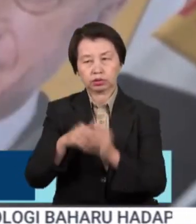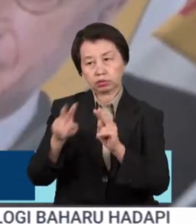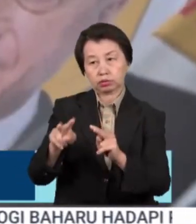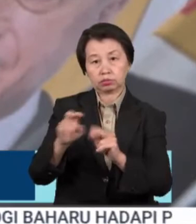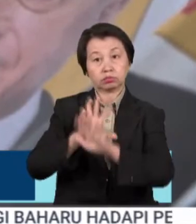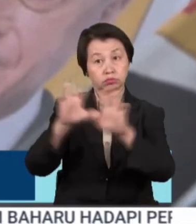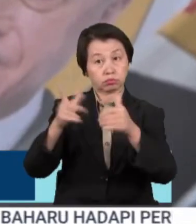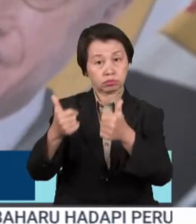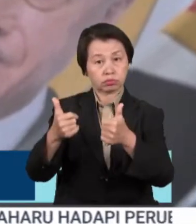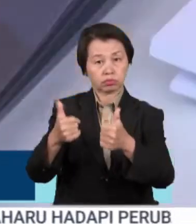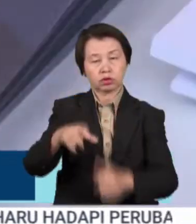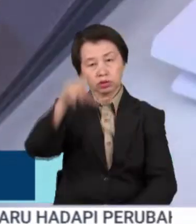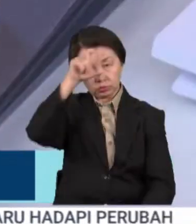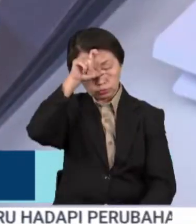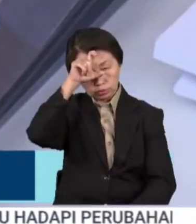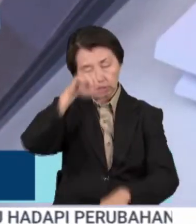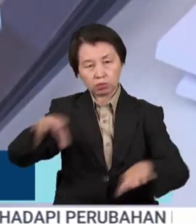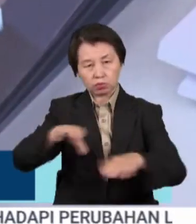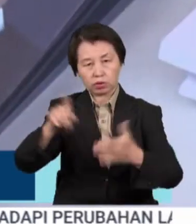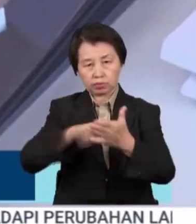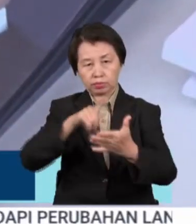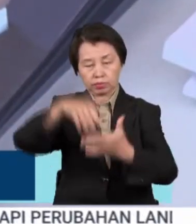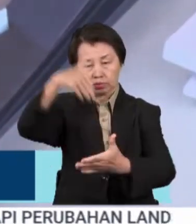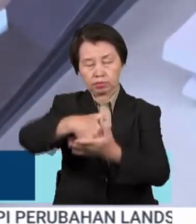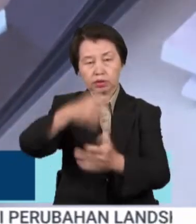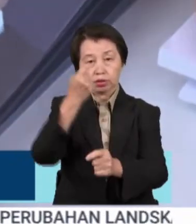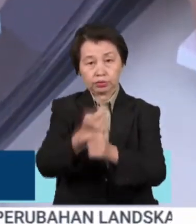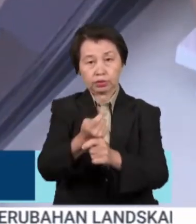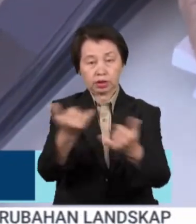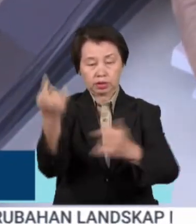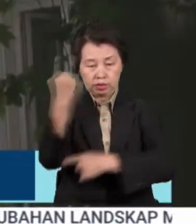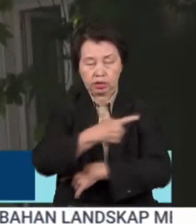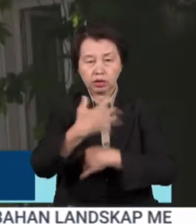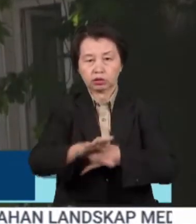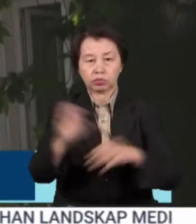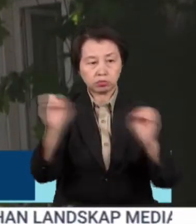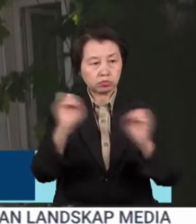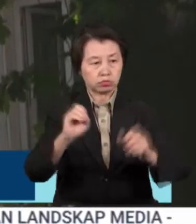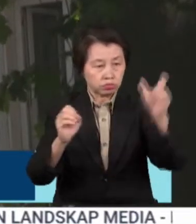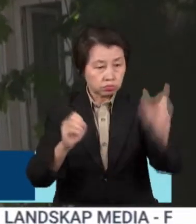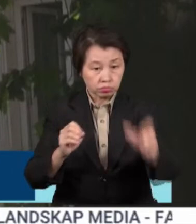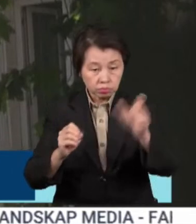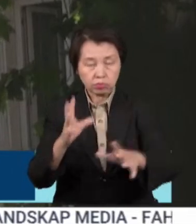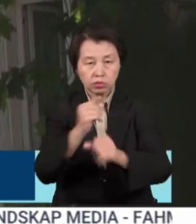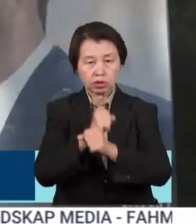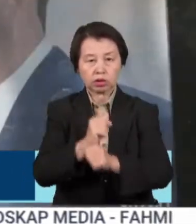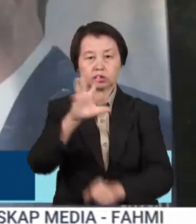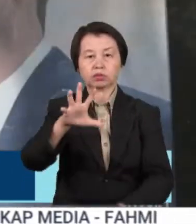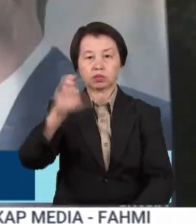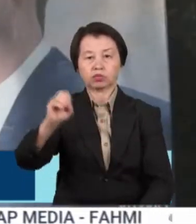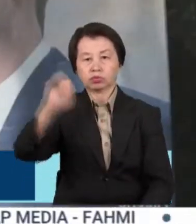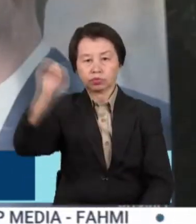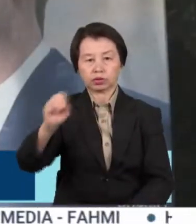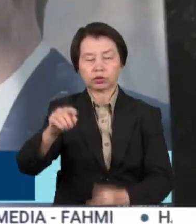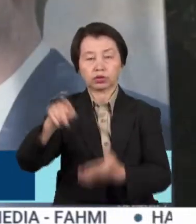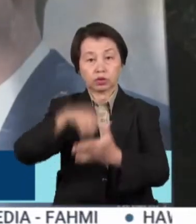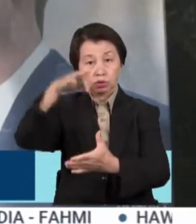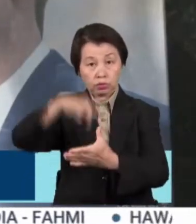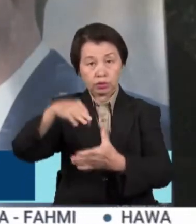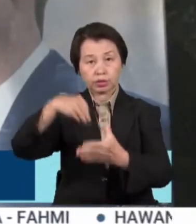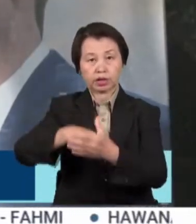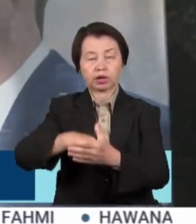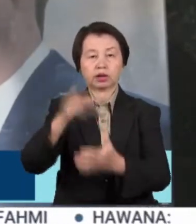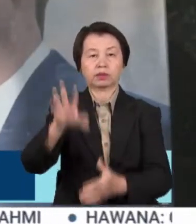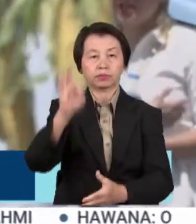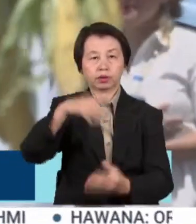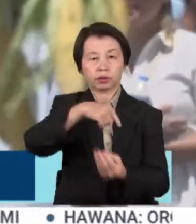cerah. Turki melaksanakan pilihan raya penentu hari ini selepas tiada calon memperoleh 50% undi dalam